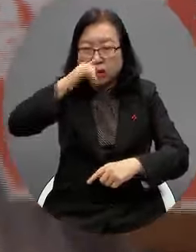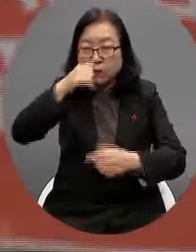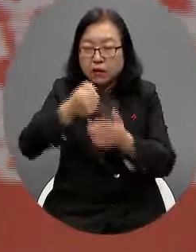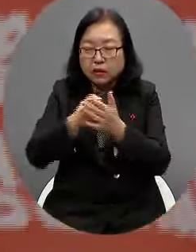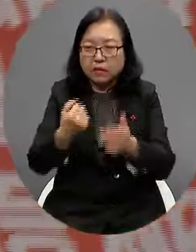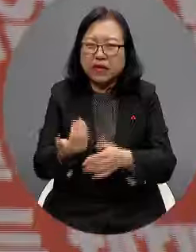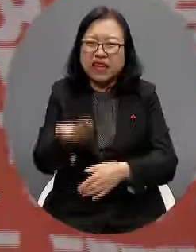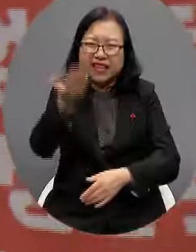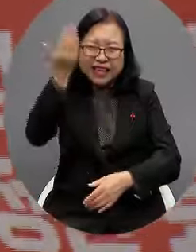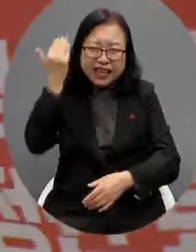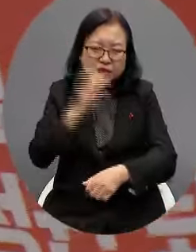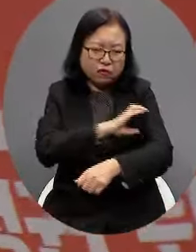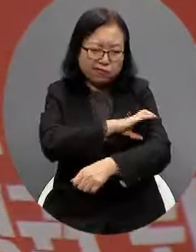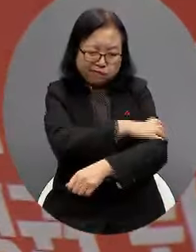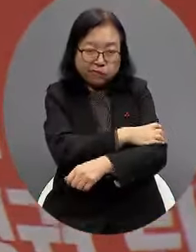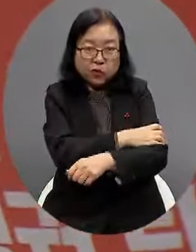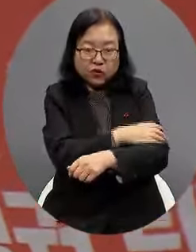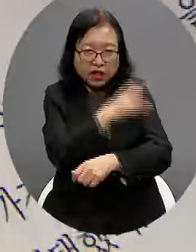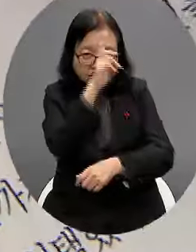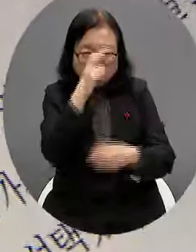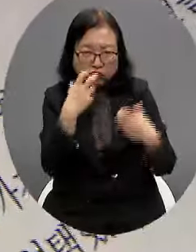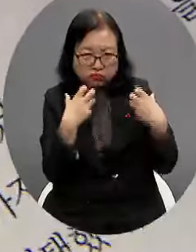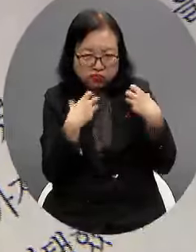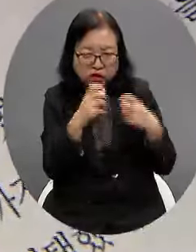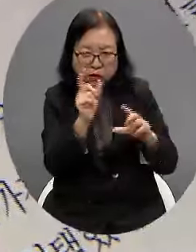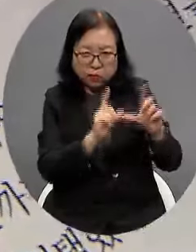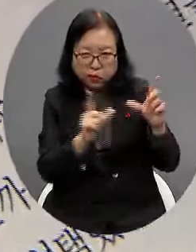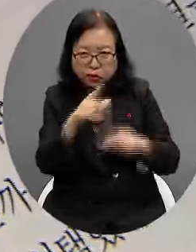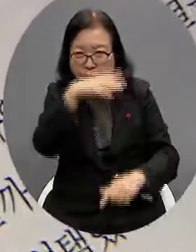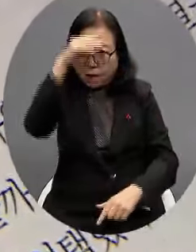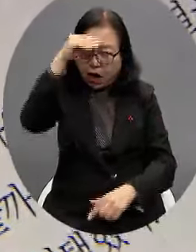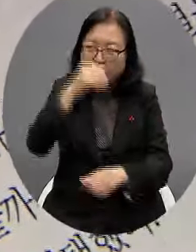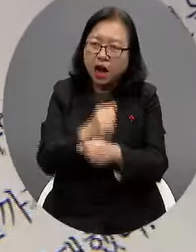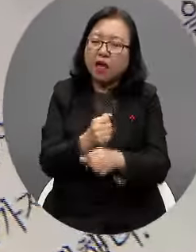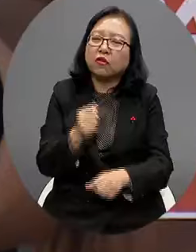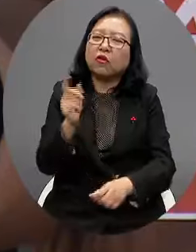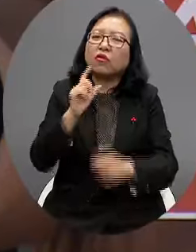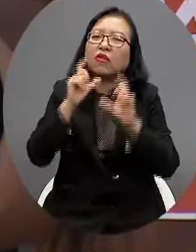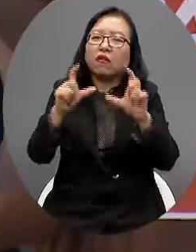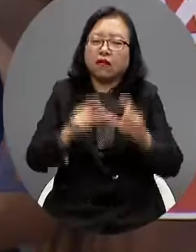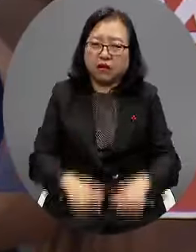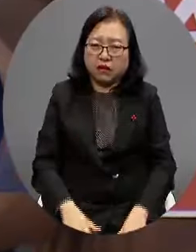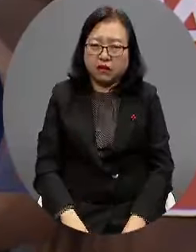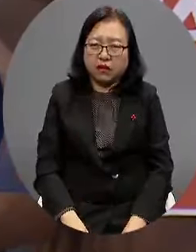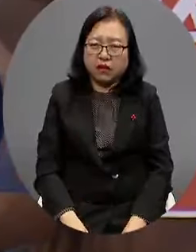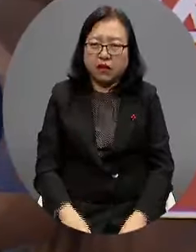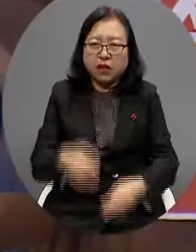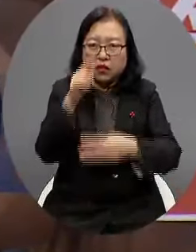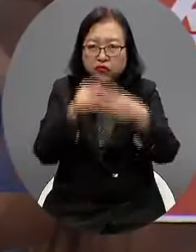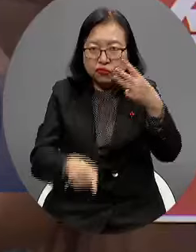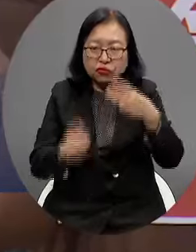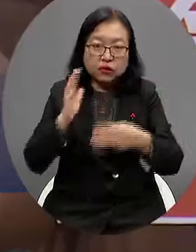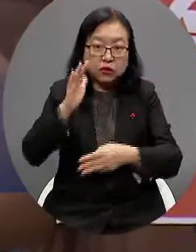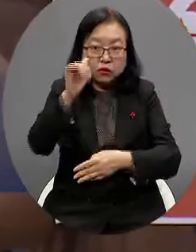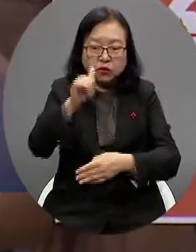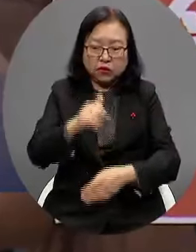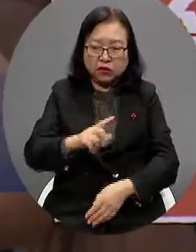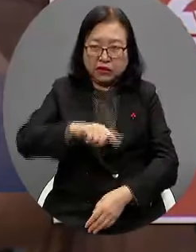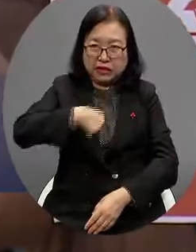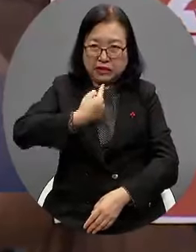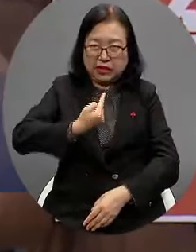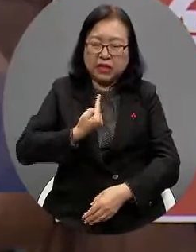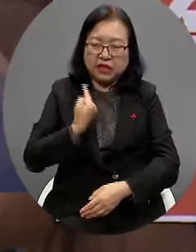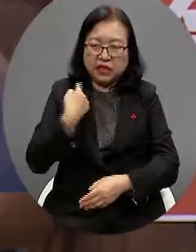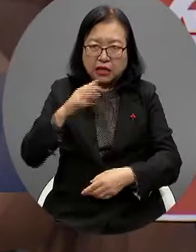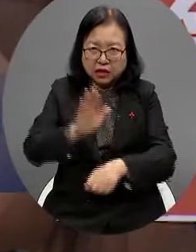썼던 개을 선택했 강 했 윤성은 자기 권력의 위기 앞에서